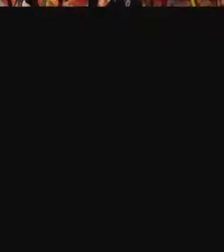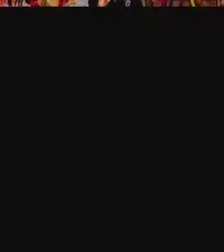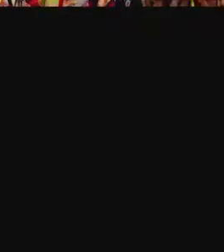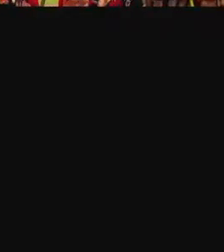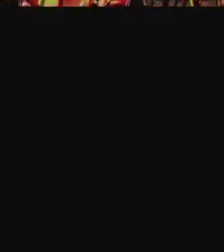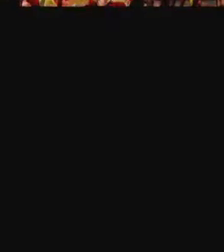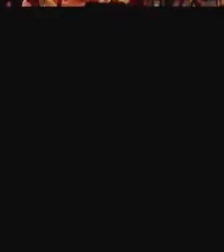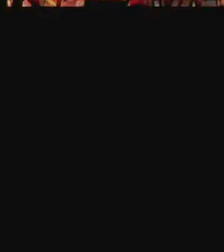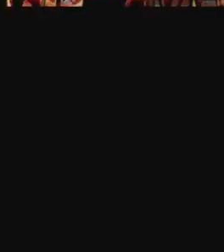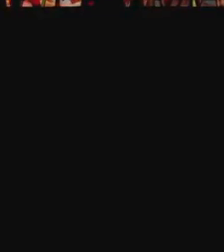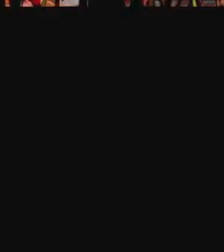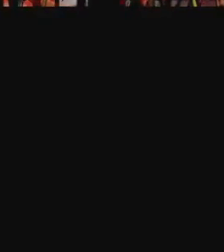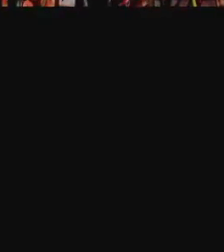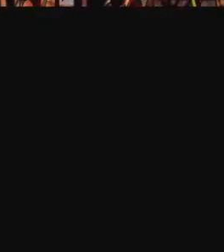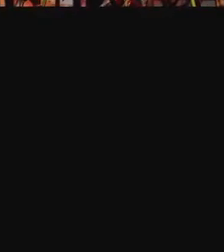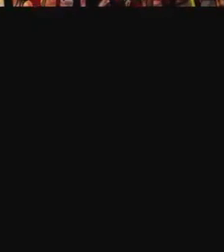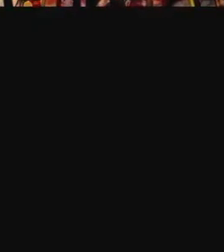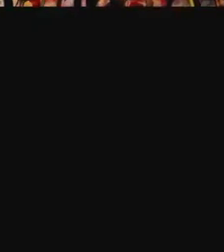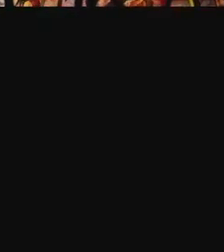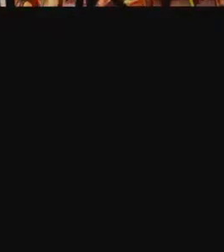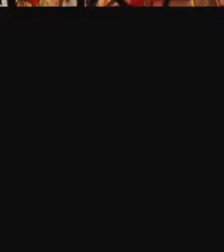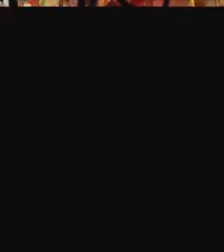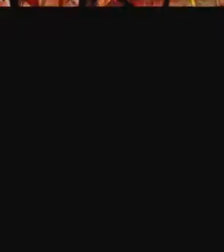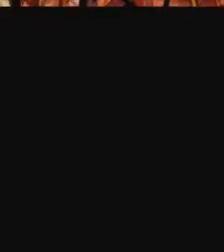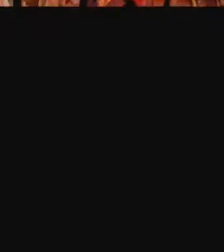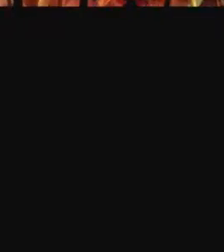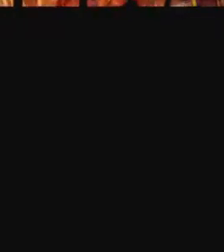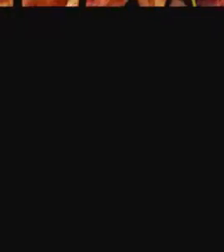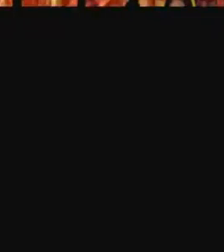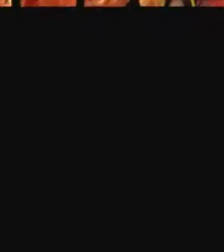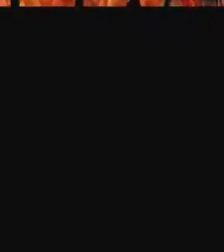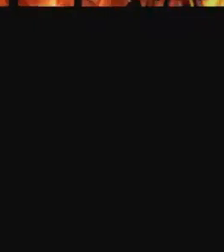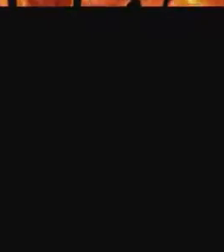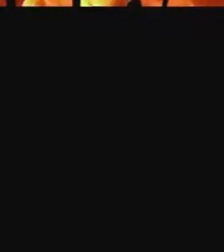Désormais, les vignerons devront loger hors la ville.